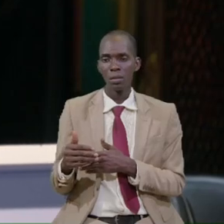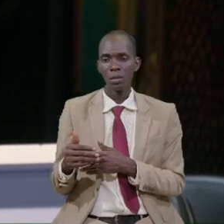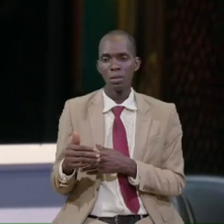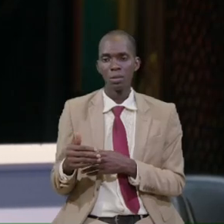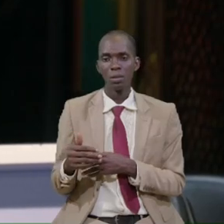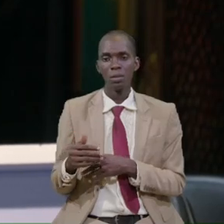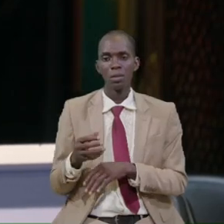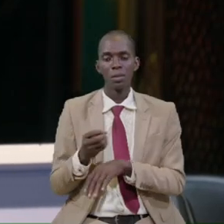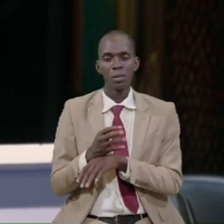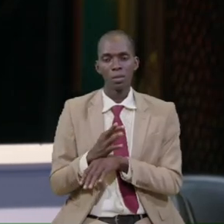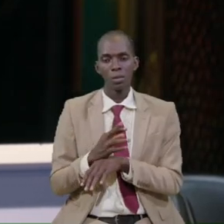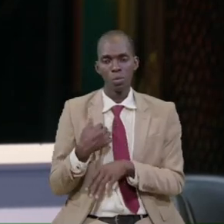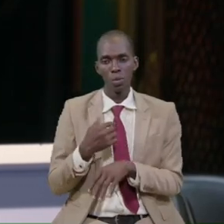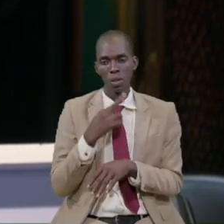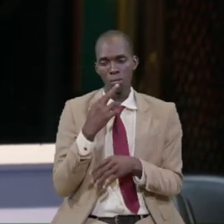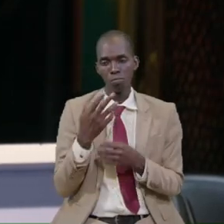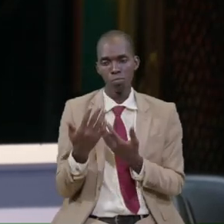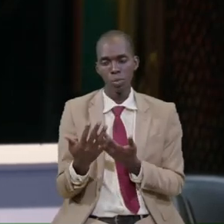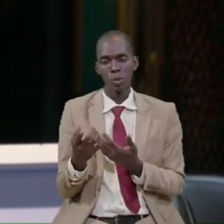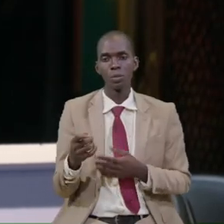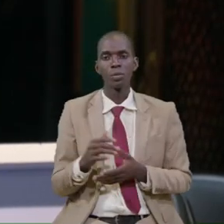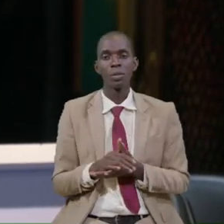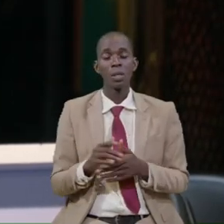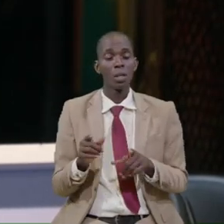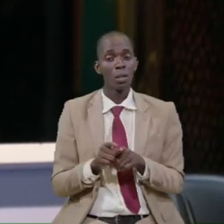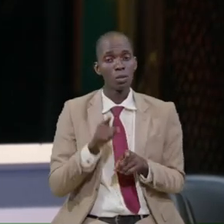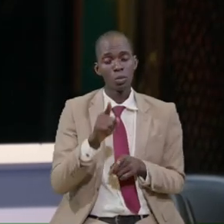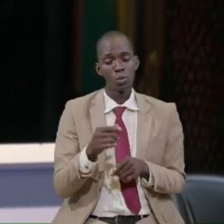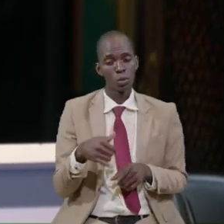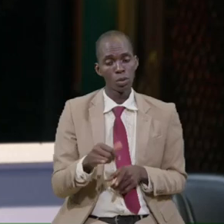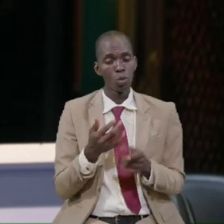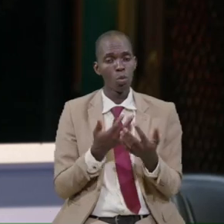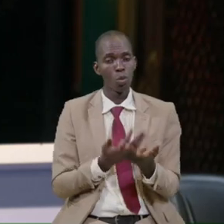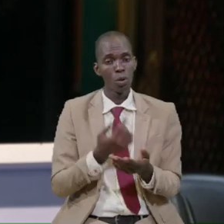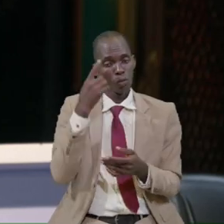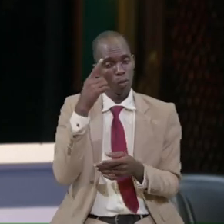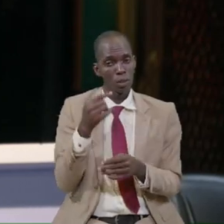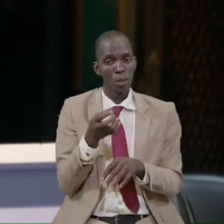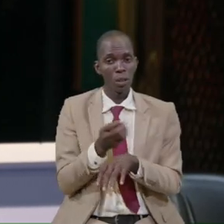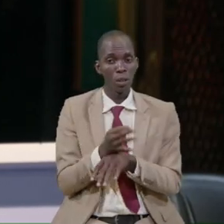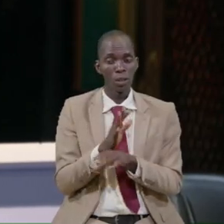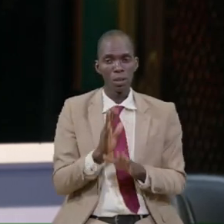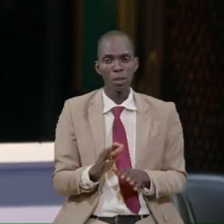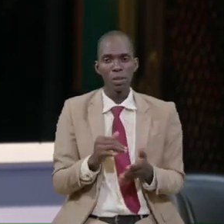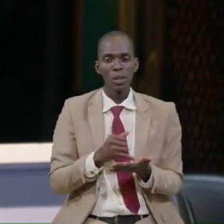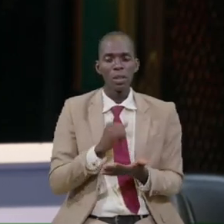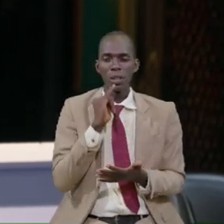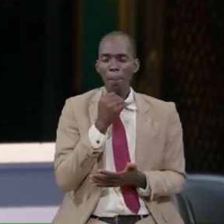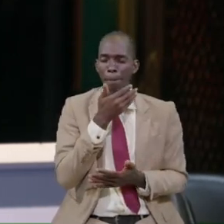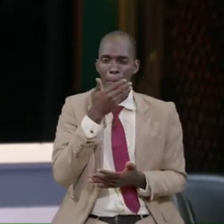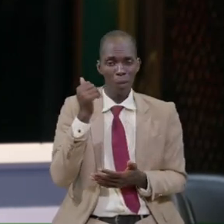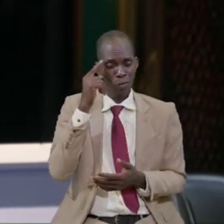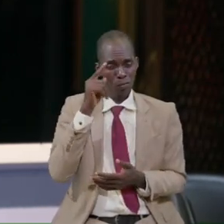On attend toujours les conseillers. Pendant que nous attendons les conseillers, que c'est l'heure de nous apprêter.